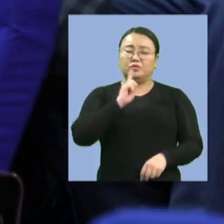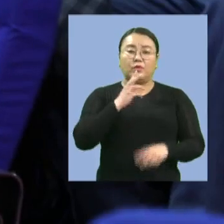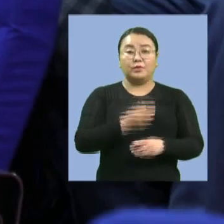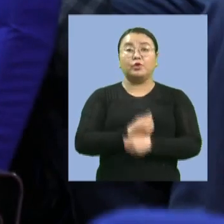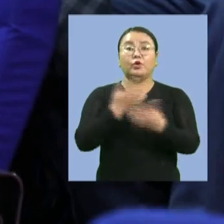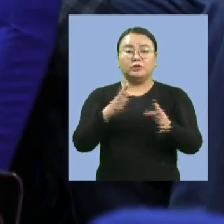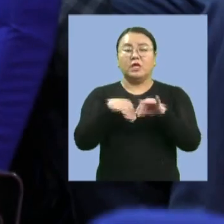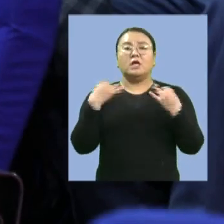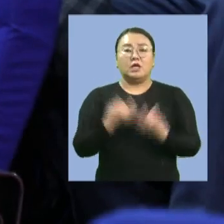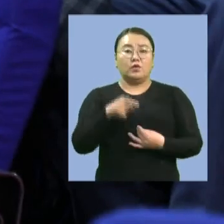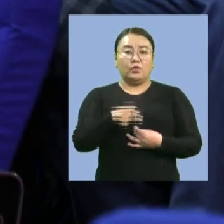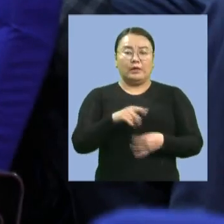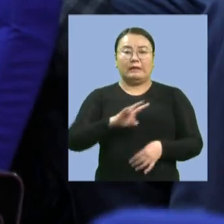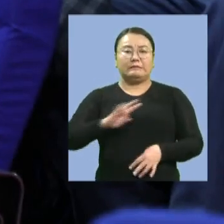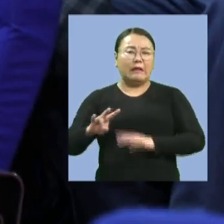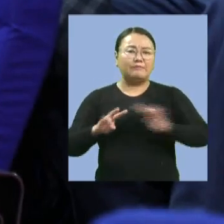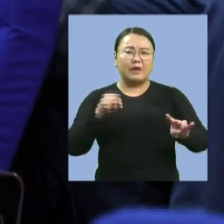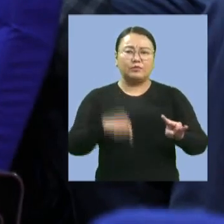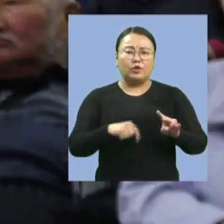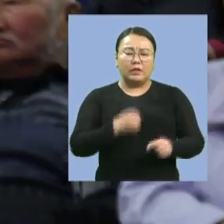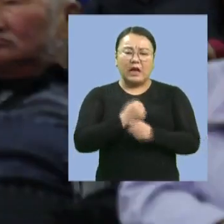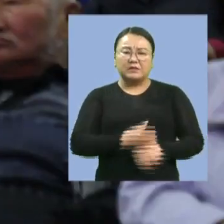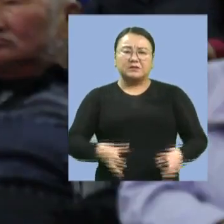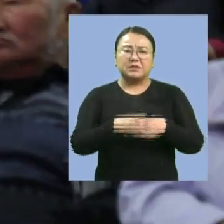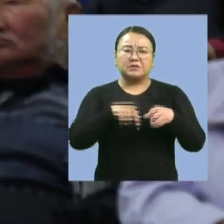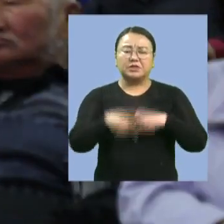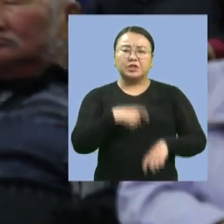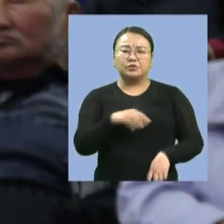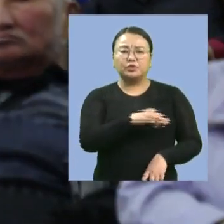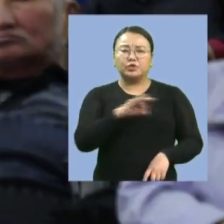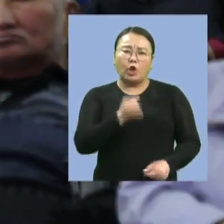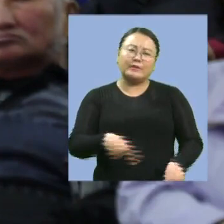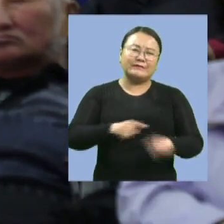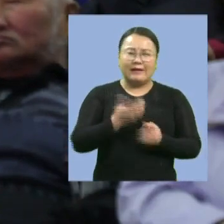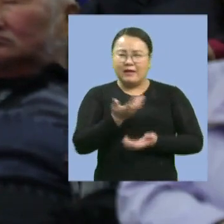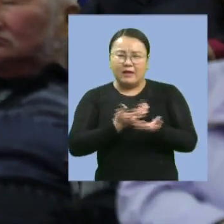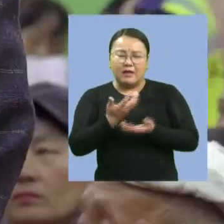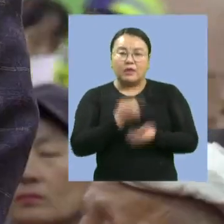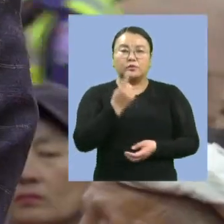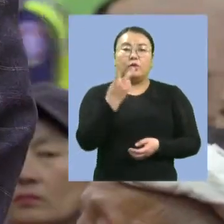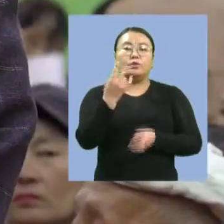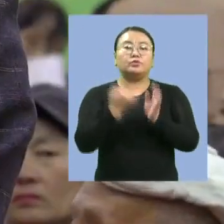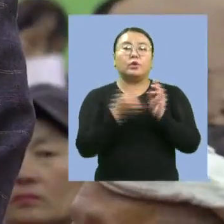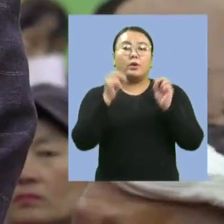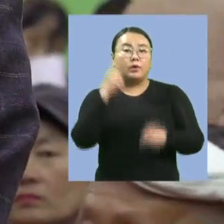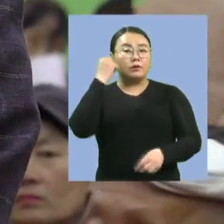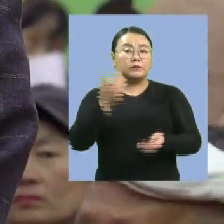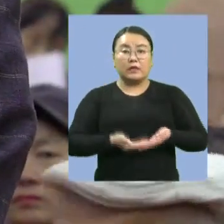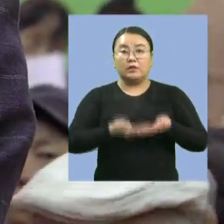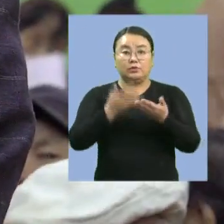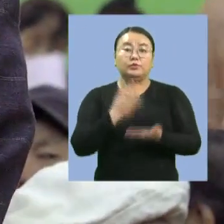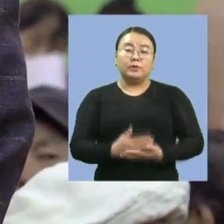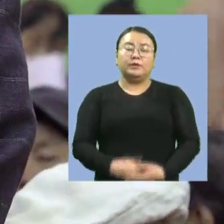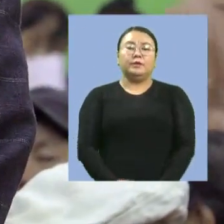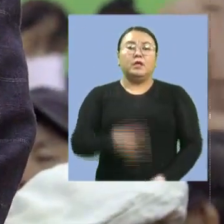болохыг эсэргүүцсэн байна. Улсын хурл судалдаа намын бүлгүүд ажлын хэсгийн зүгээс гишүүдийн тооны асуудлыг дахин ярилцаад 126 болгох